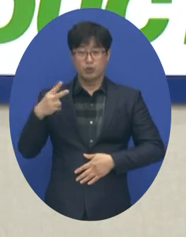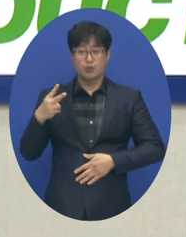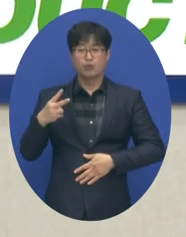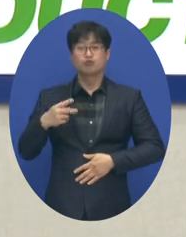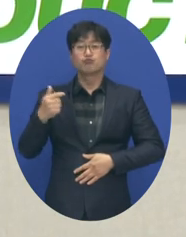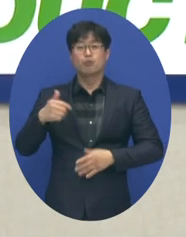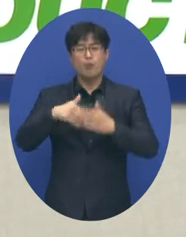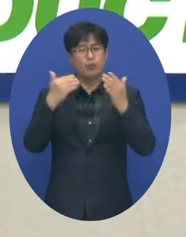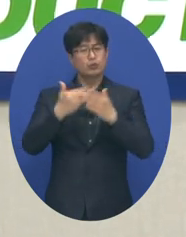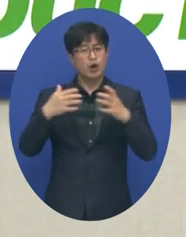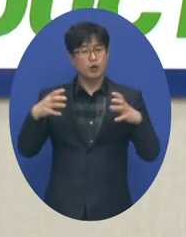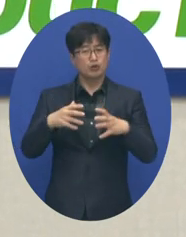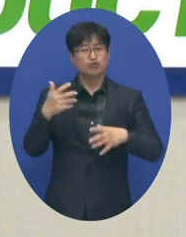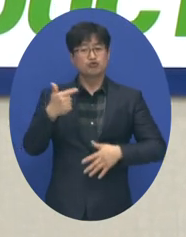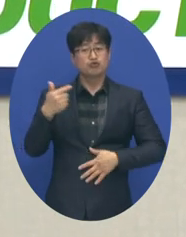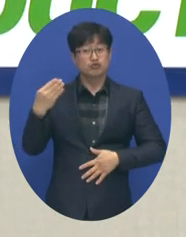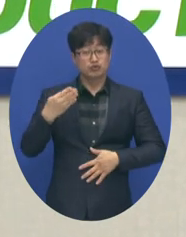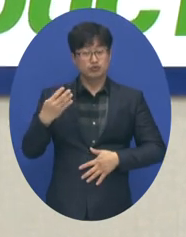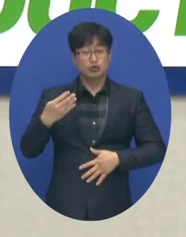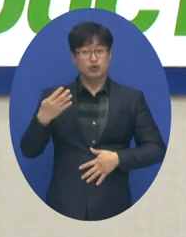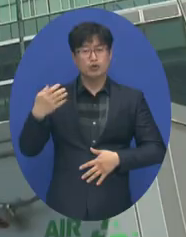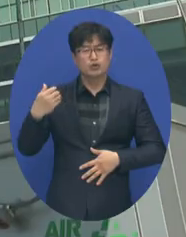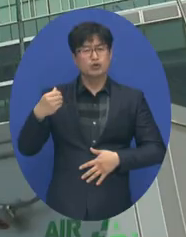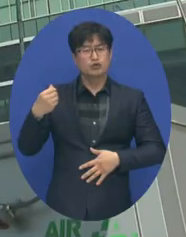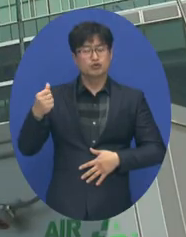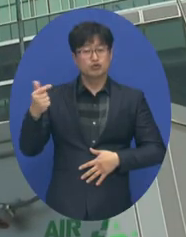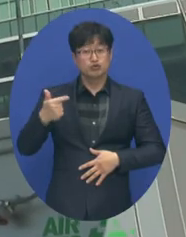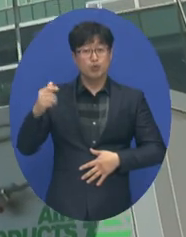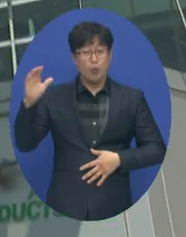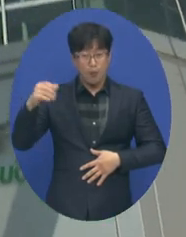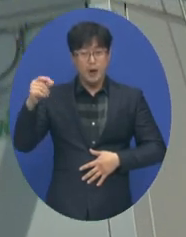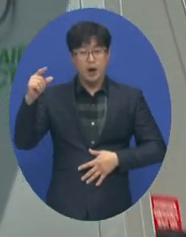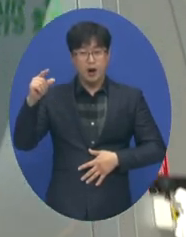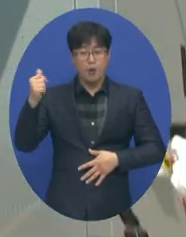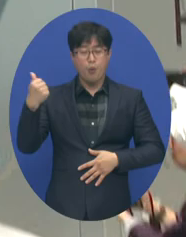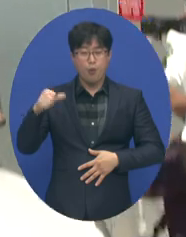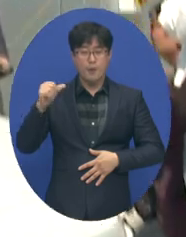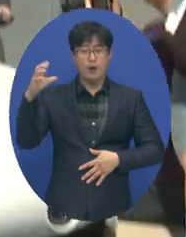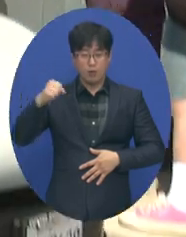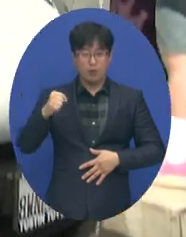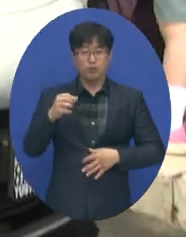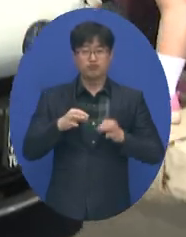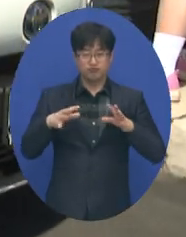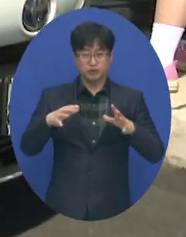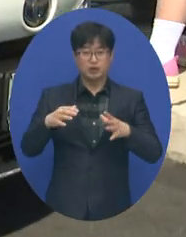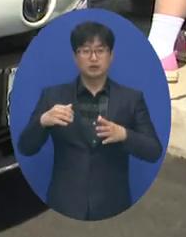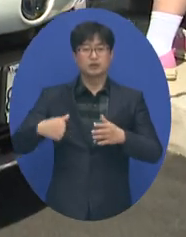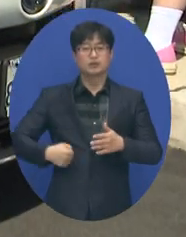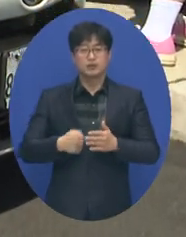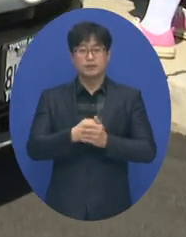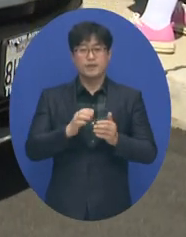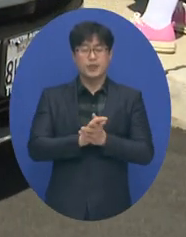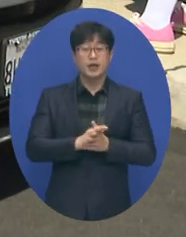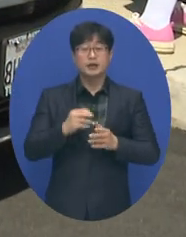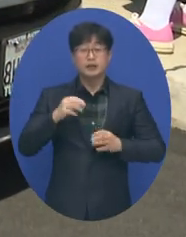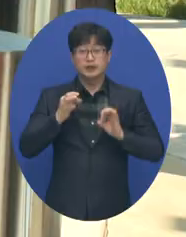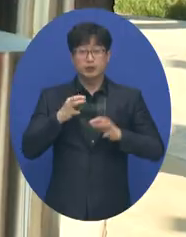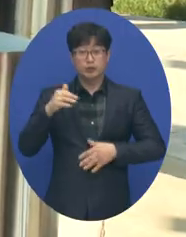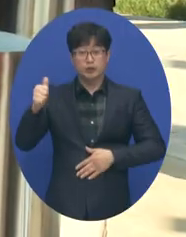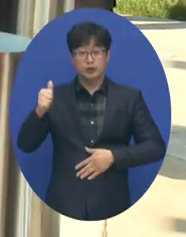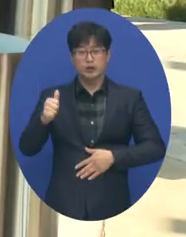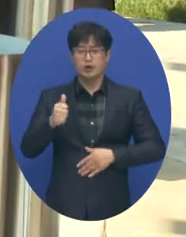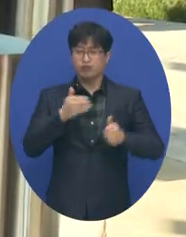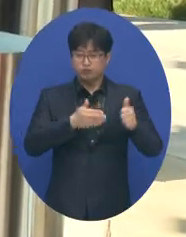약 6,500억 원 추가 투자를 결정했습니다. 이는 김 지사의 적극적 설득 덕분, 만나는 기업인마다